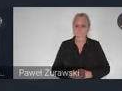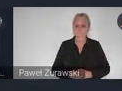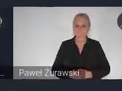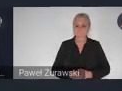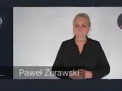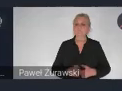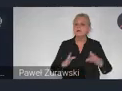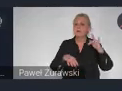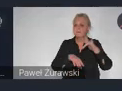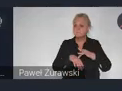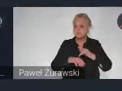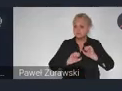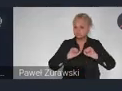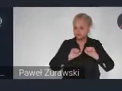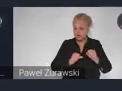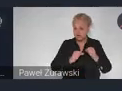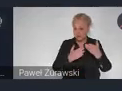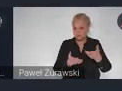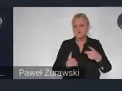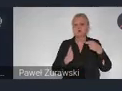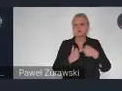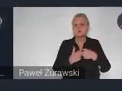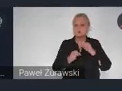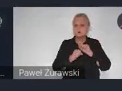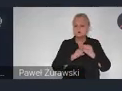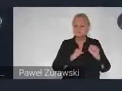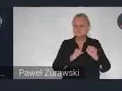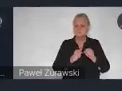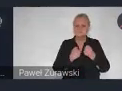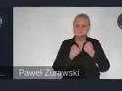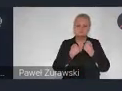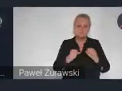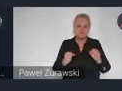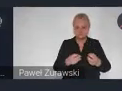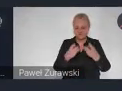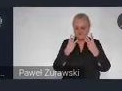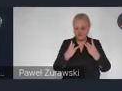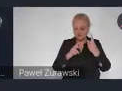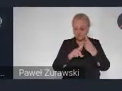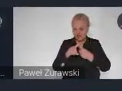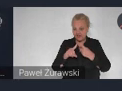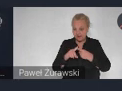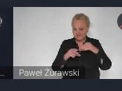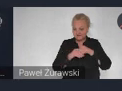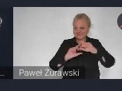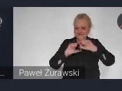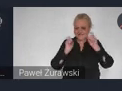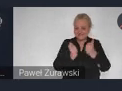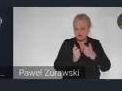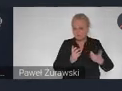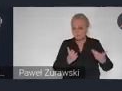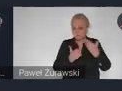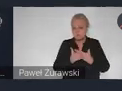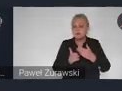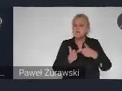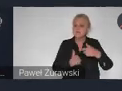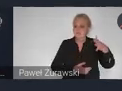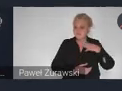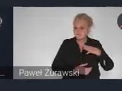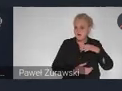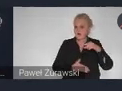rezultaty działań to jest bardzo istotny element całego wniosku warto się nad